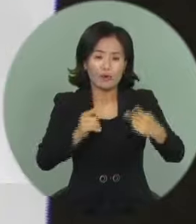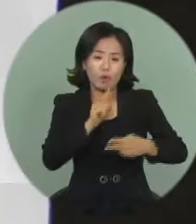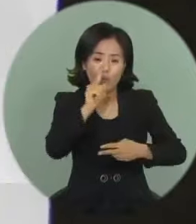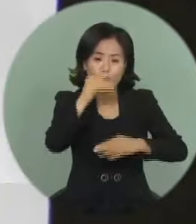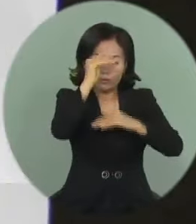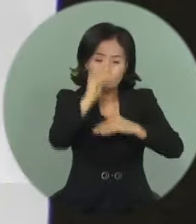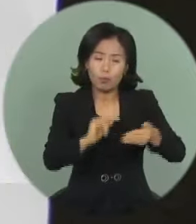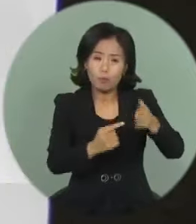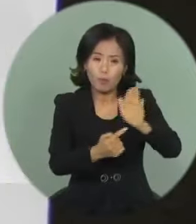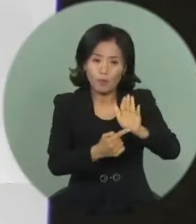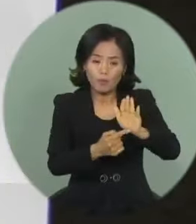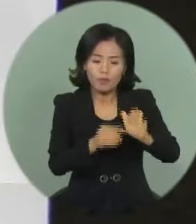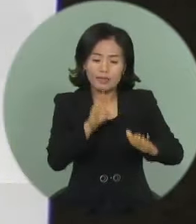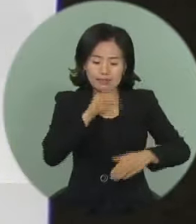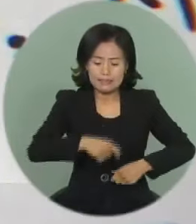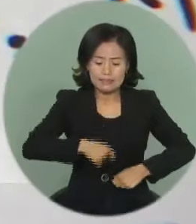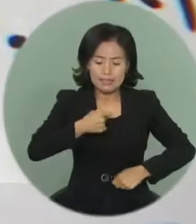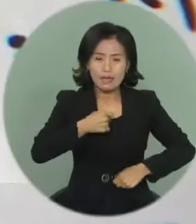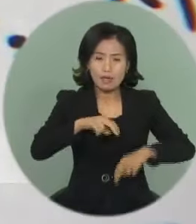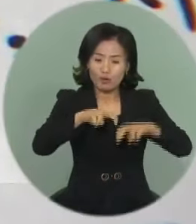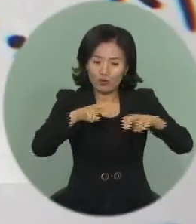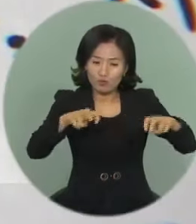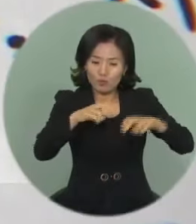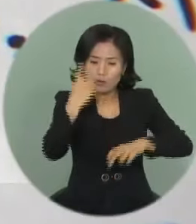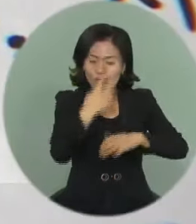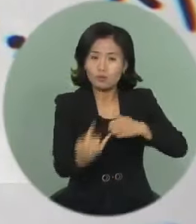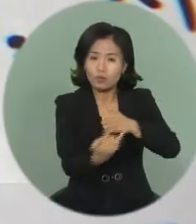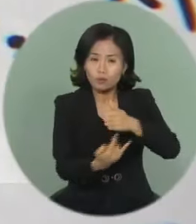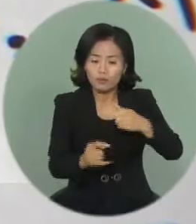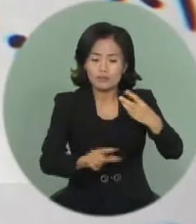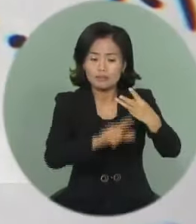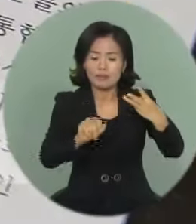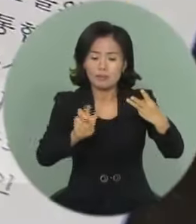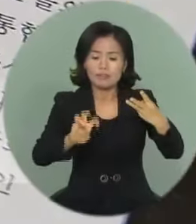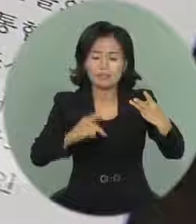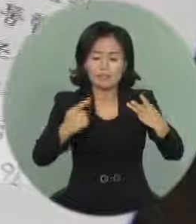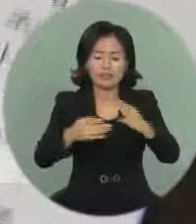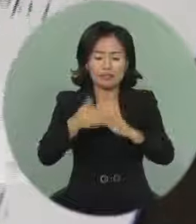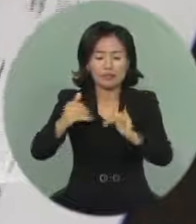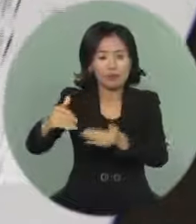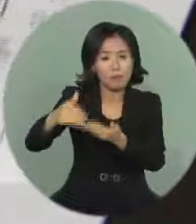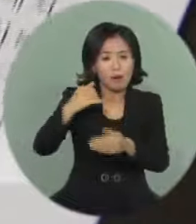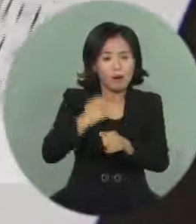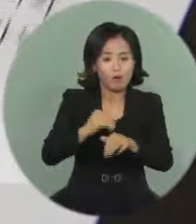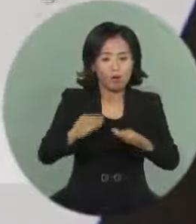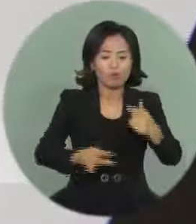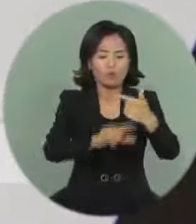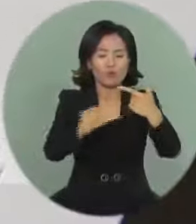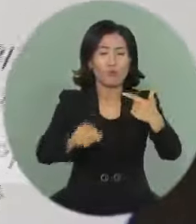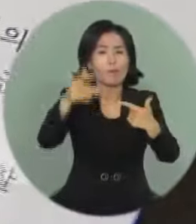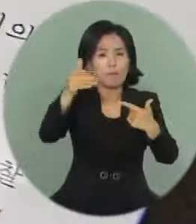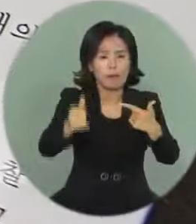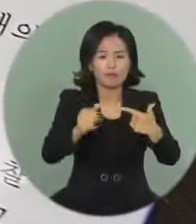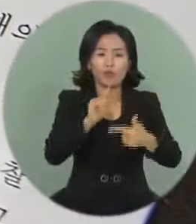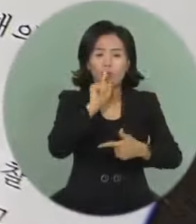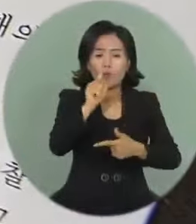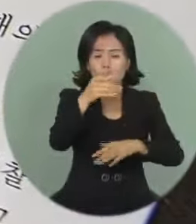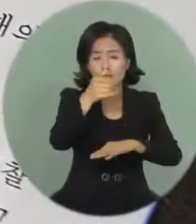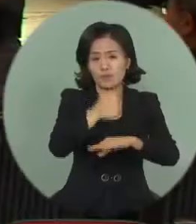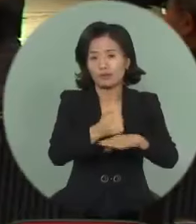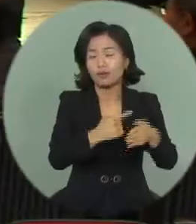공개한 진상규명 조사위원회는 3월 31일까지 시민 의견을 수렴해 오는 6월 최종 보고서를 확정할